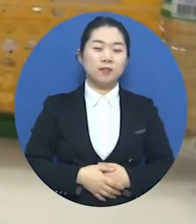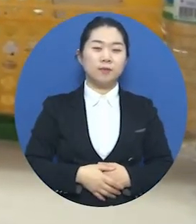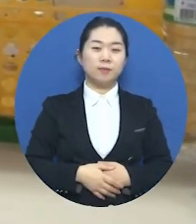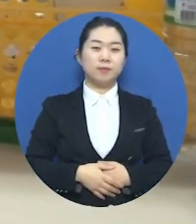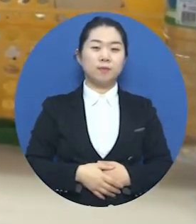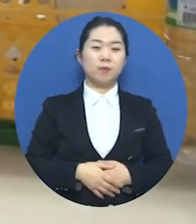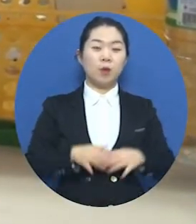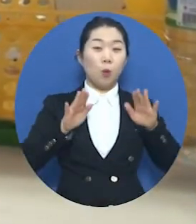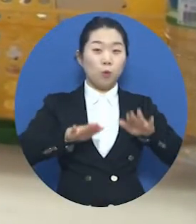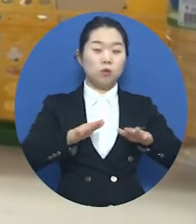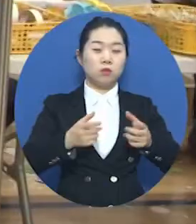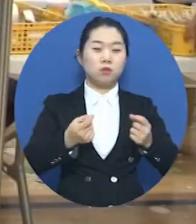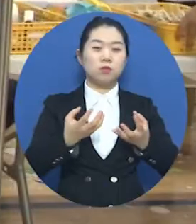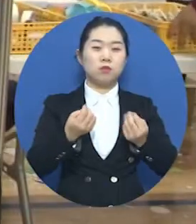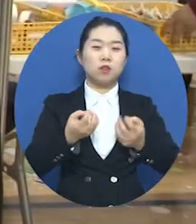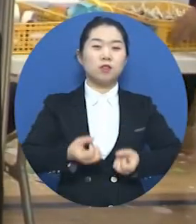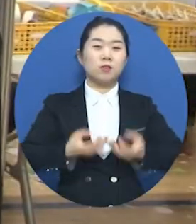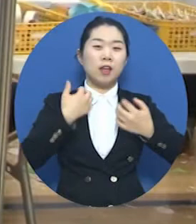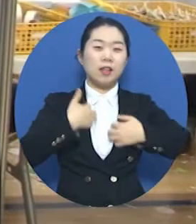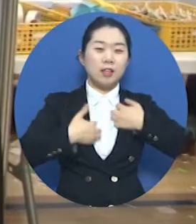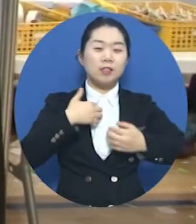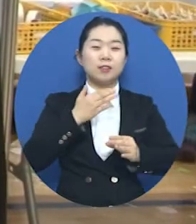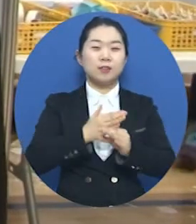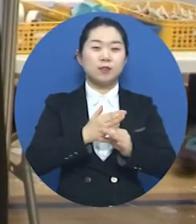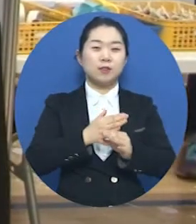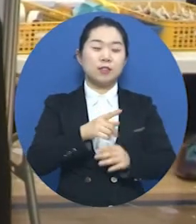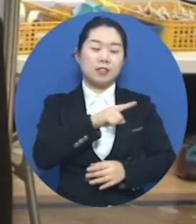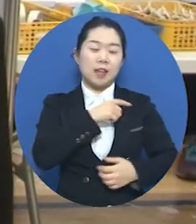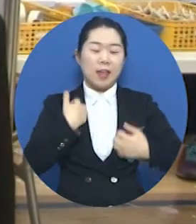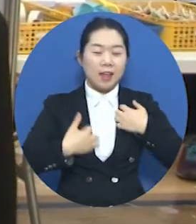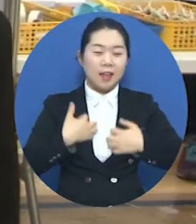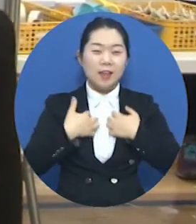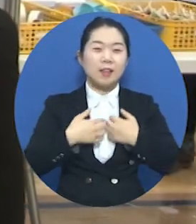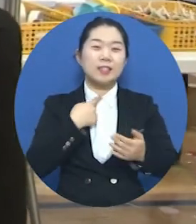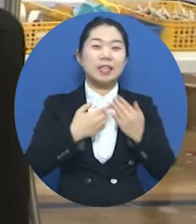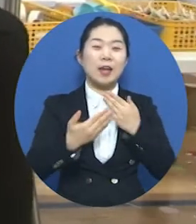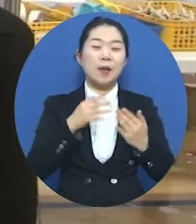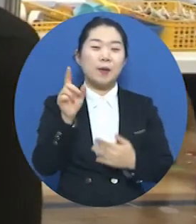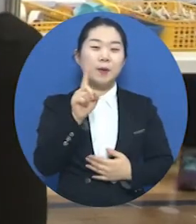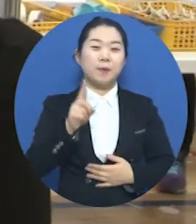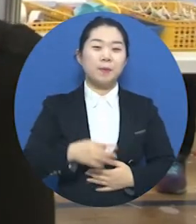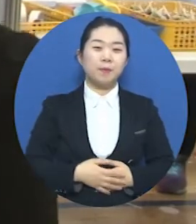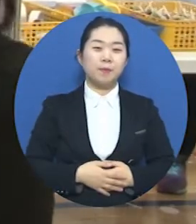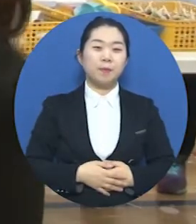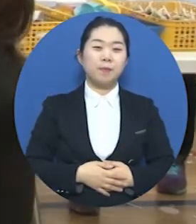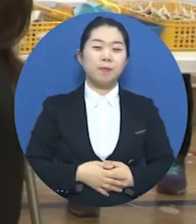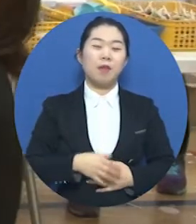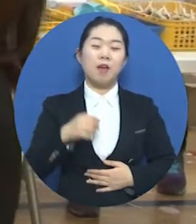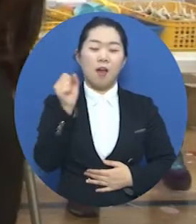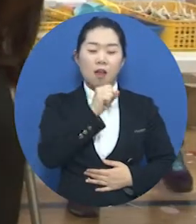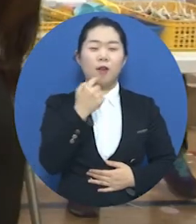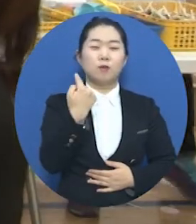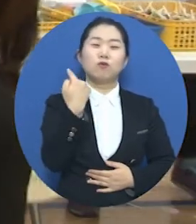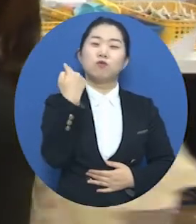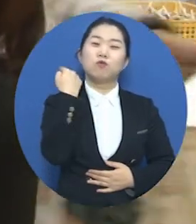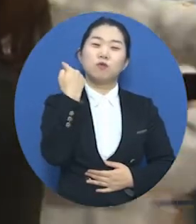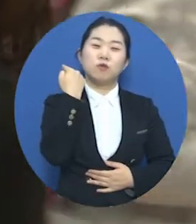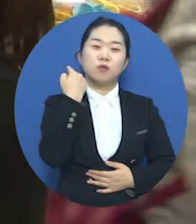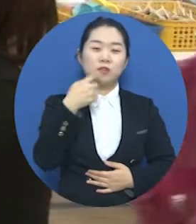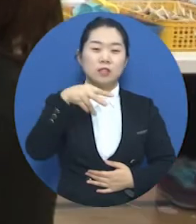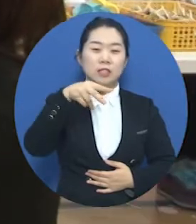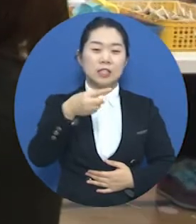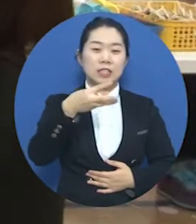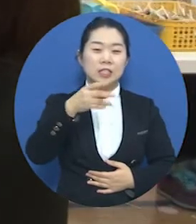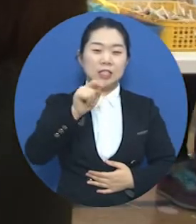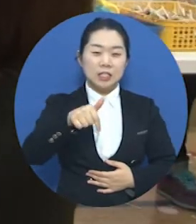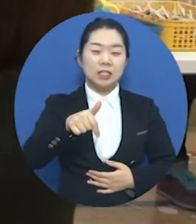어떻게 다가왔을까요? 네, 오늘 이렇게 수학축제 즐기고 있는데요. 가장 재미있게 했던 체험 어떤 게 있을까요? 아,